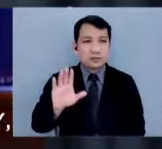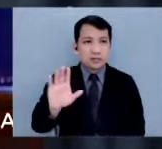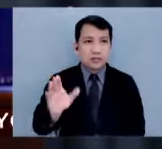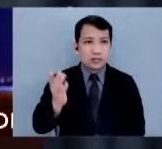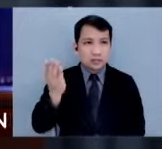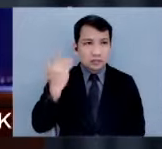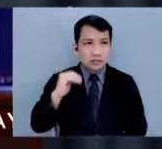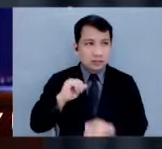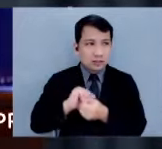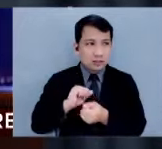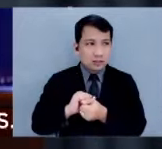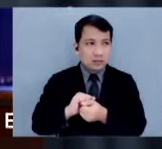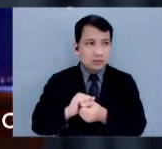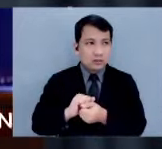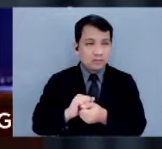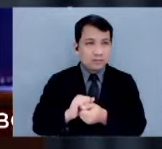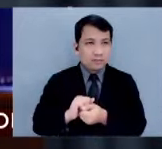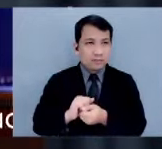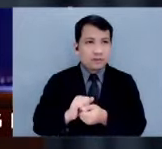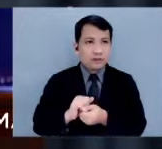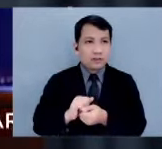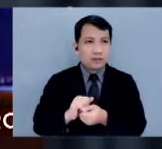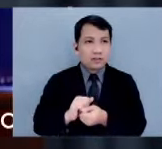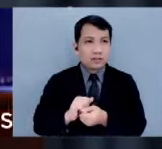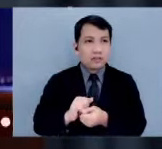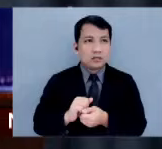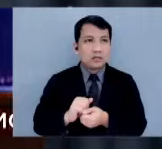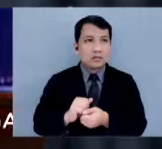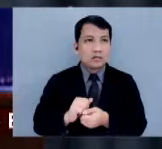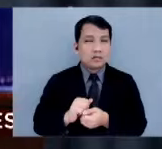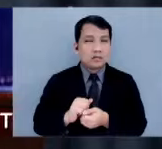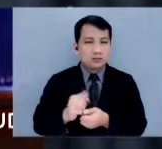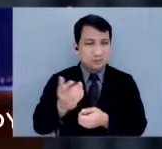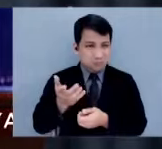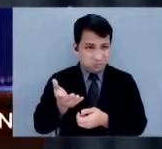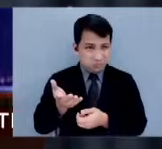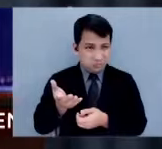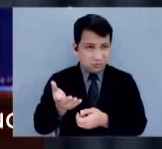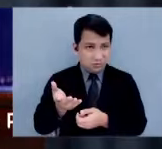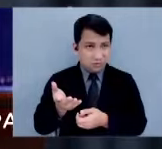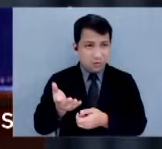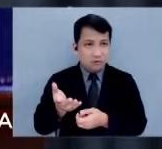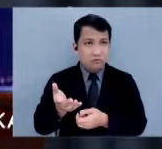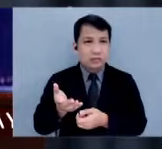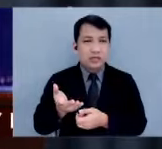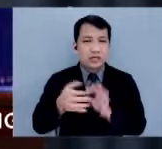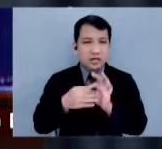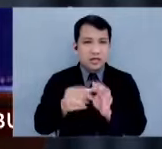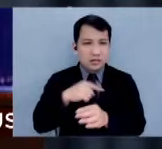ko. Eh, ganitong klase, papayagan ko, ma-iskandalo. Teka muna.